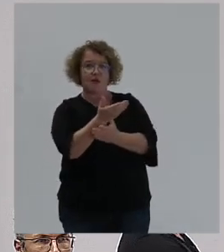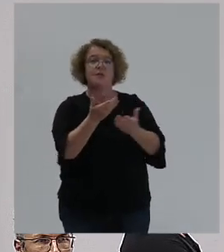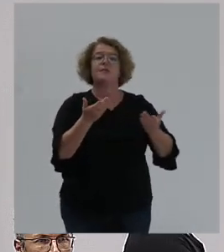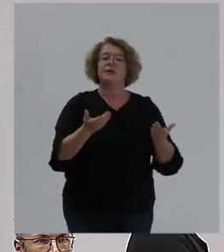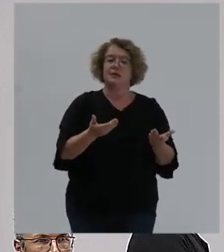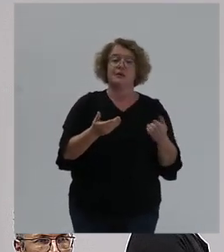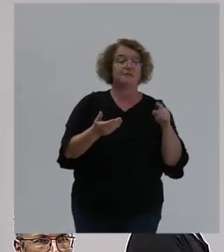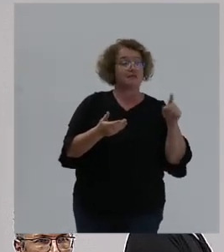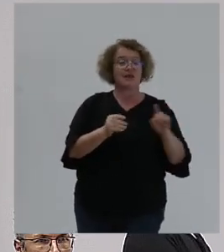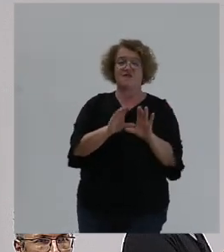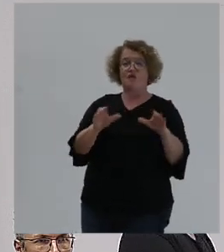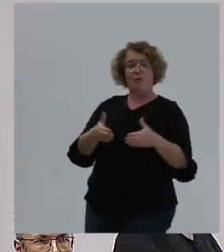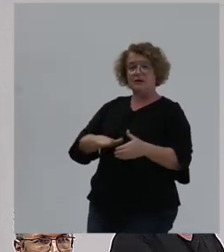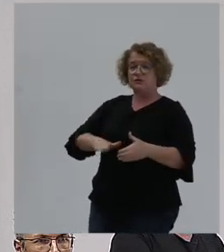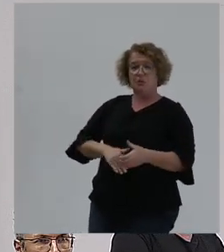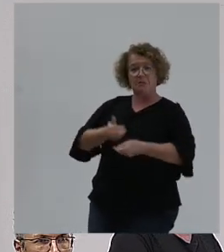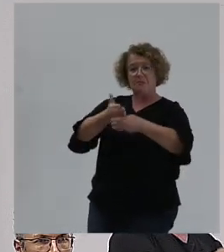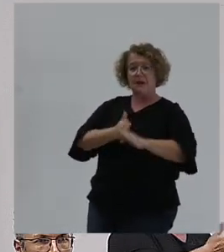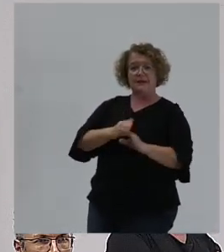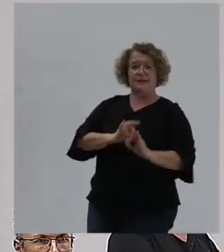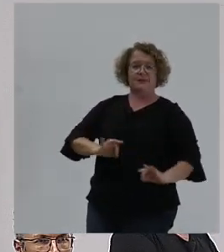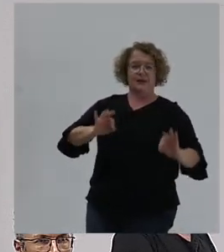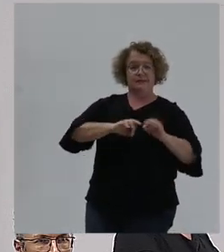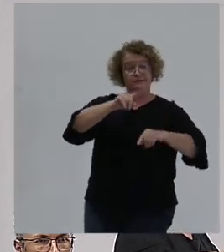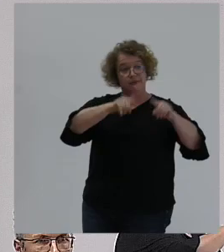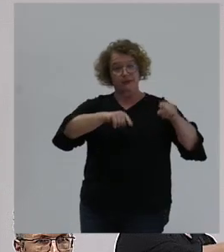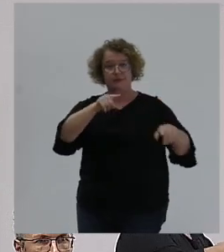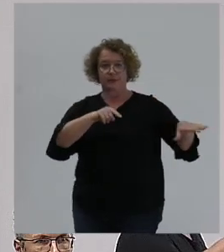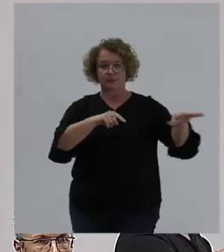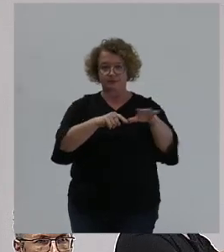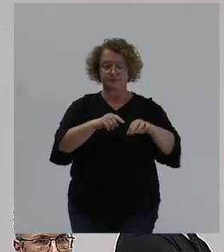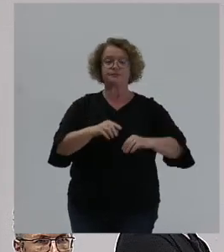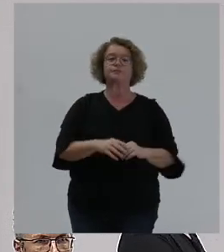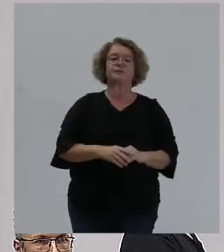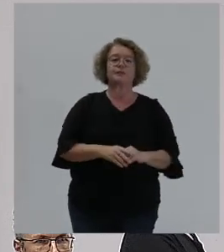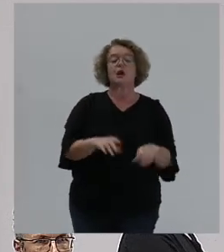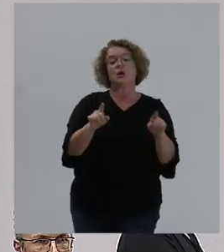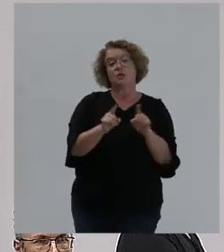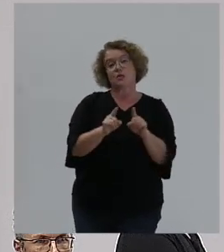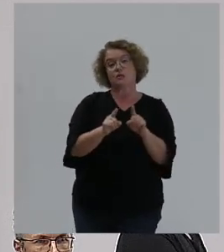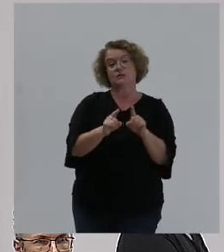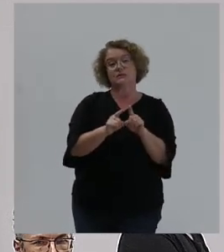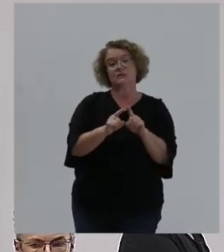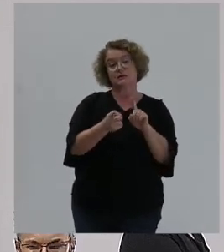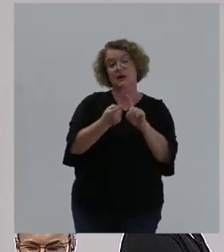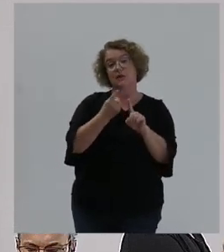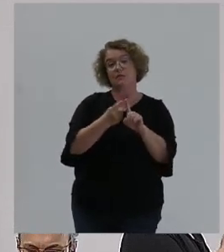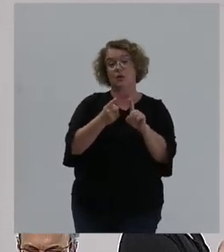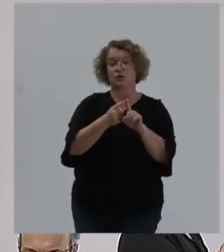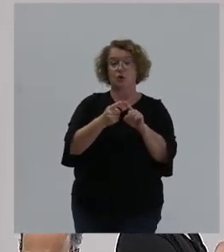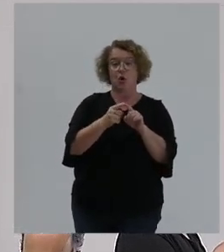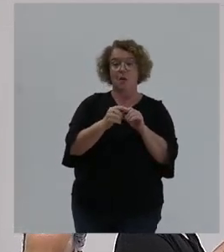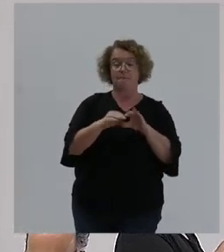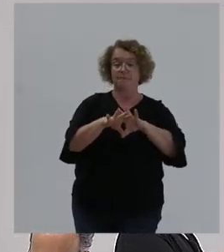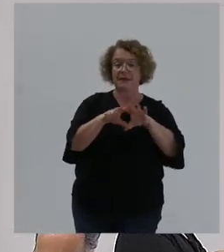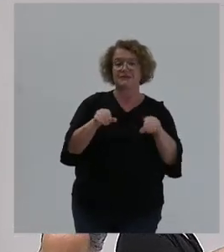systématiquement formés dans ce domaine-là. Enfin, il y a aussi de partir du groupe genre, du master